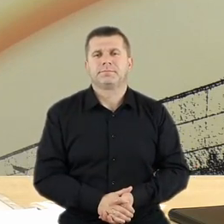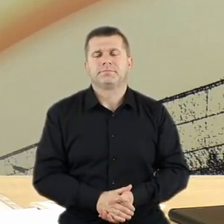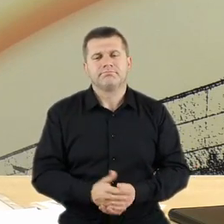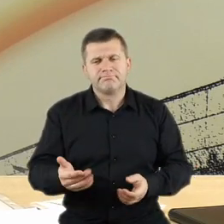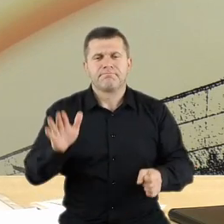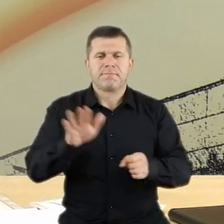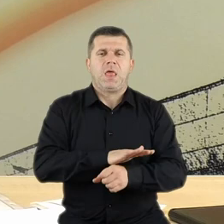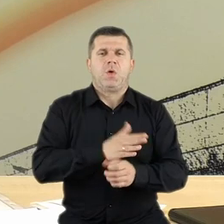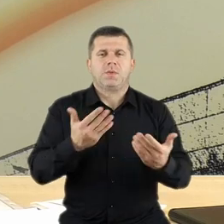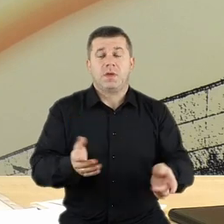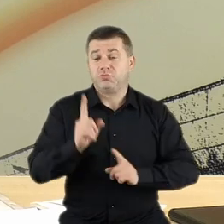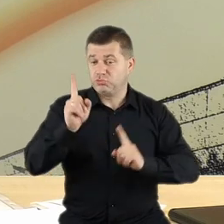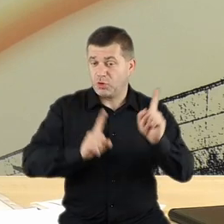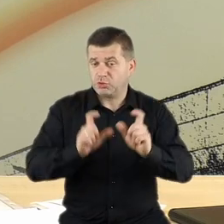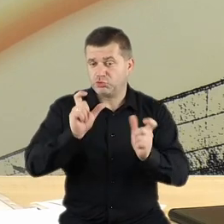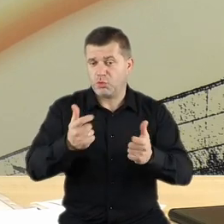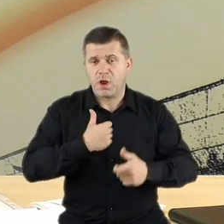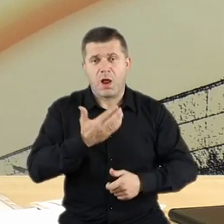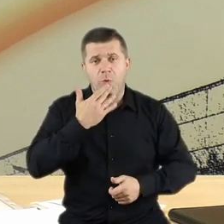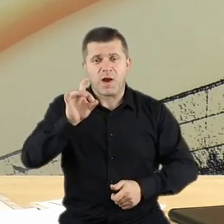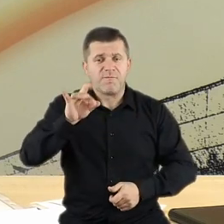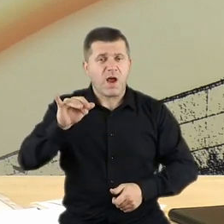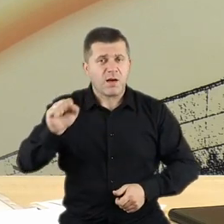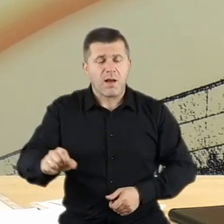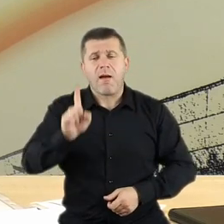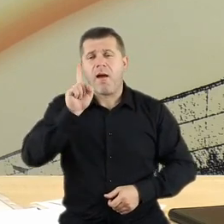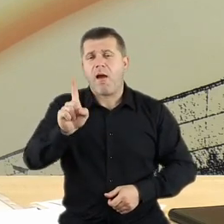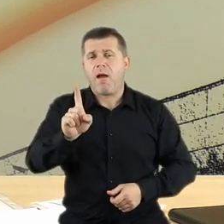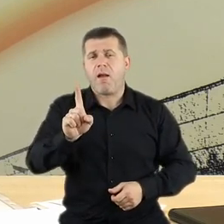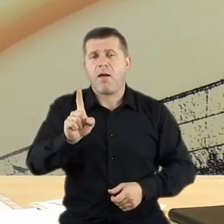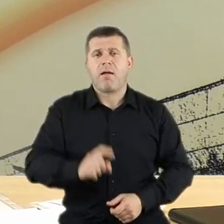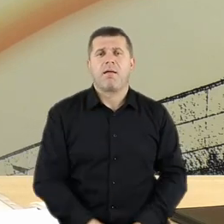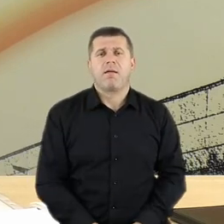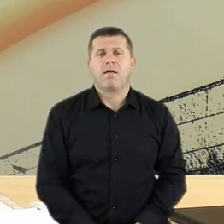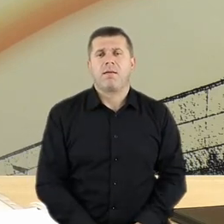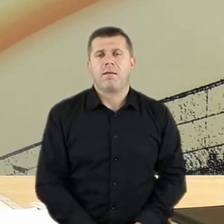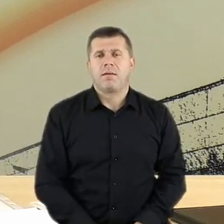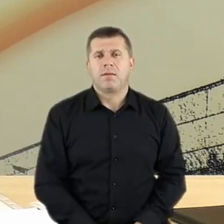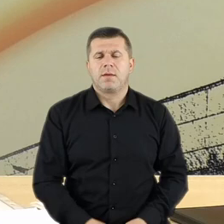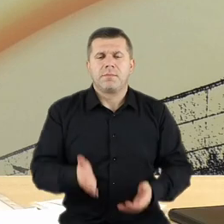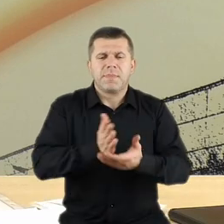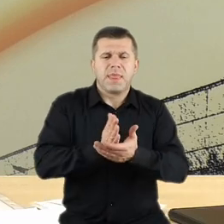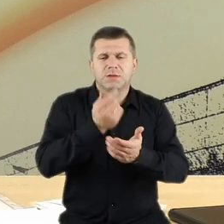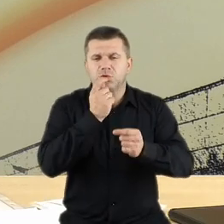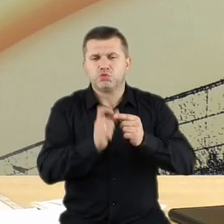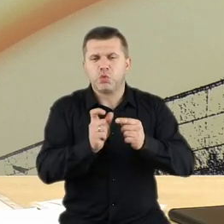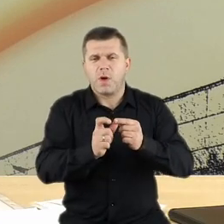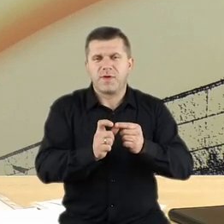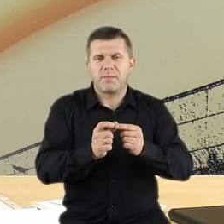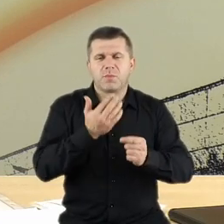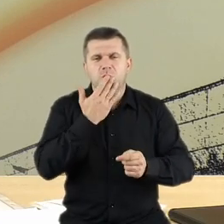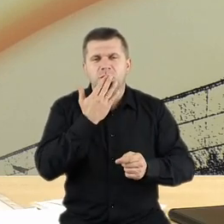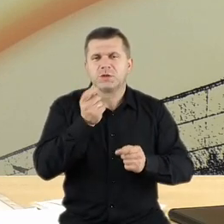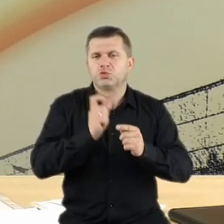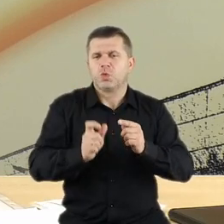czasami coś mówię gwarą ale w międzyczasie czy ty tam Między słowami wpadnie mi jakieś takie słowo